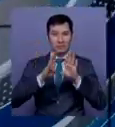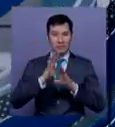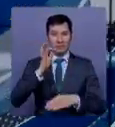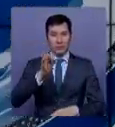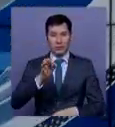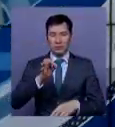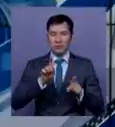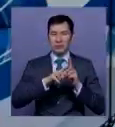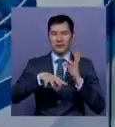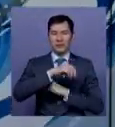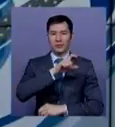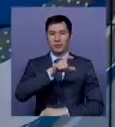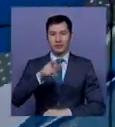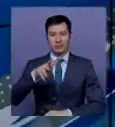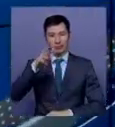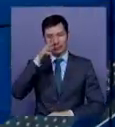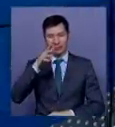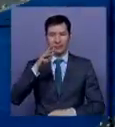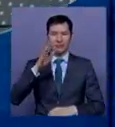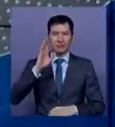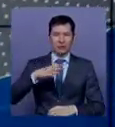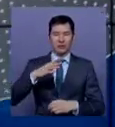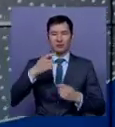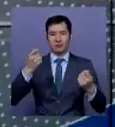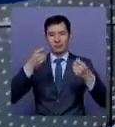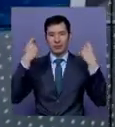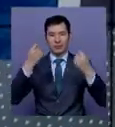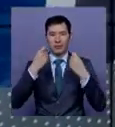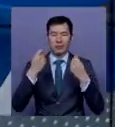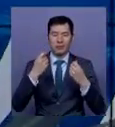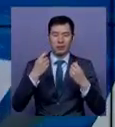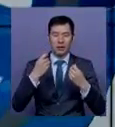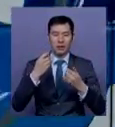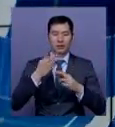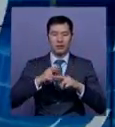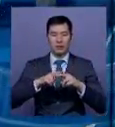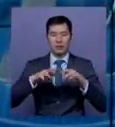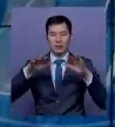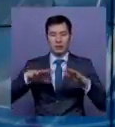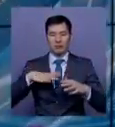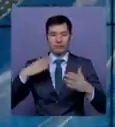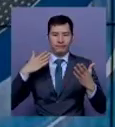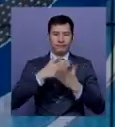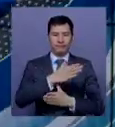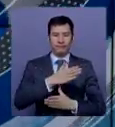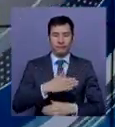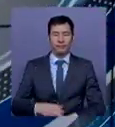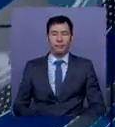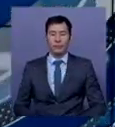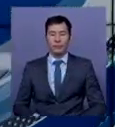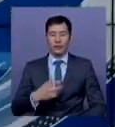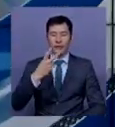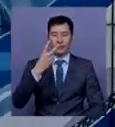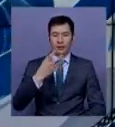орындары жасырын жұмыс режиміне көшкен. Ал әкімқара мен құқық органдары сауықты ауыздықтай алмай әлек. Екі күн